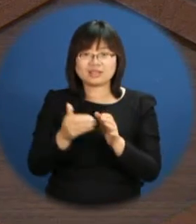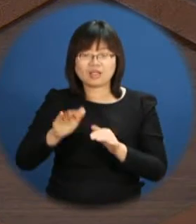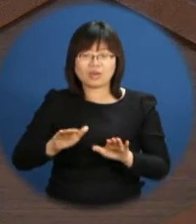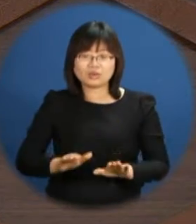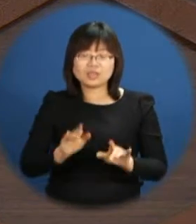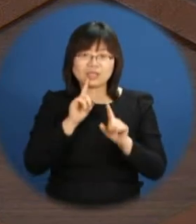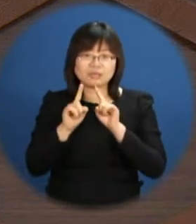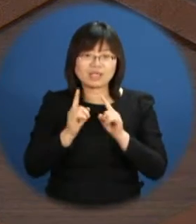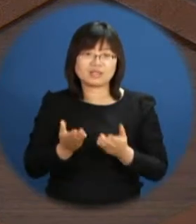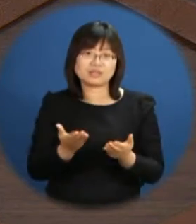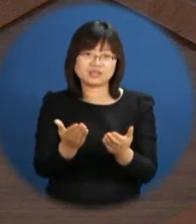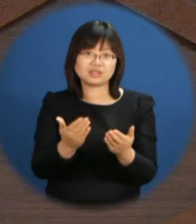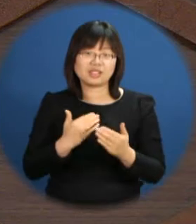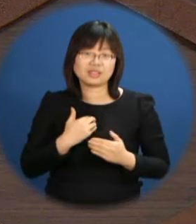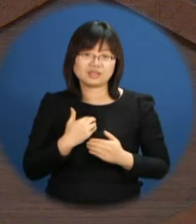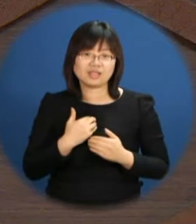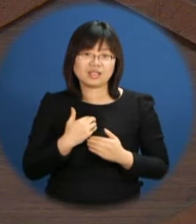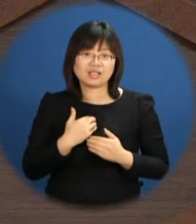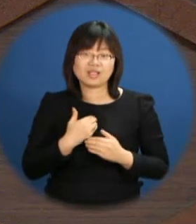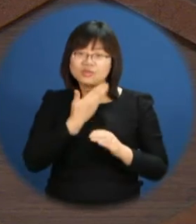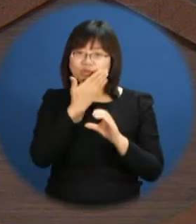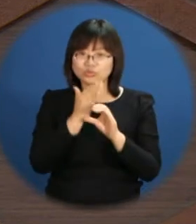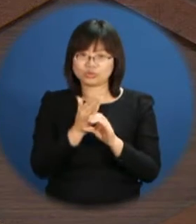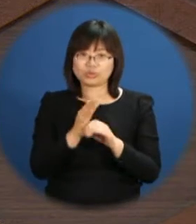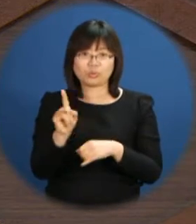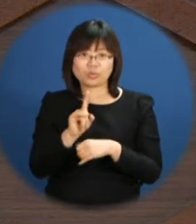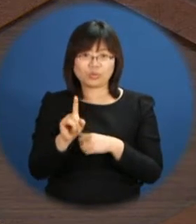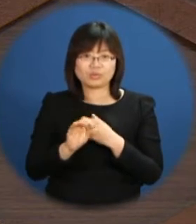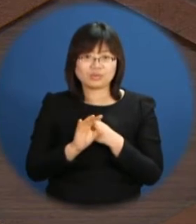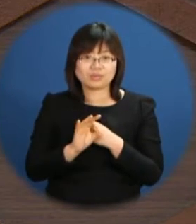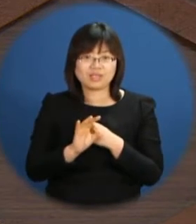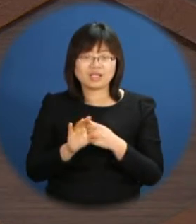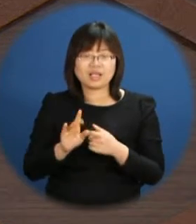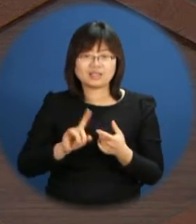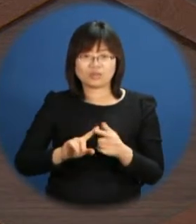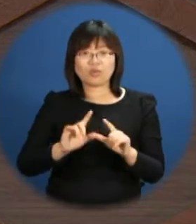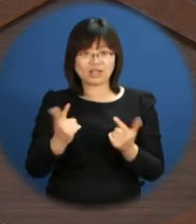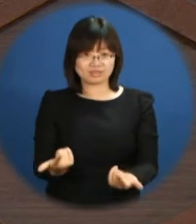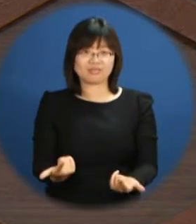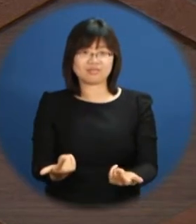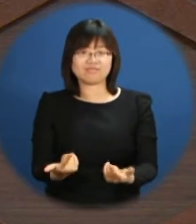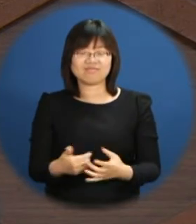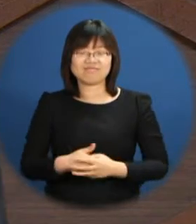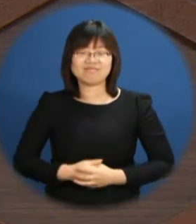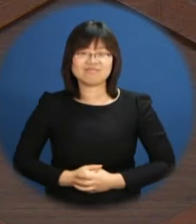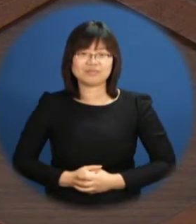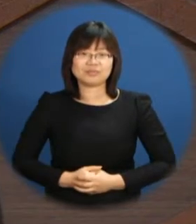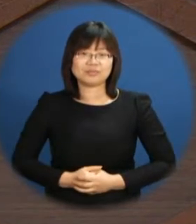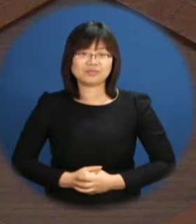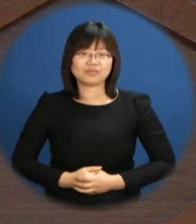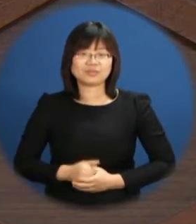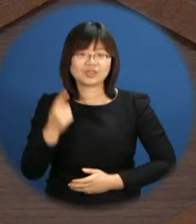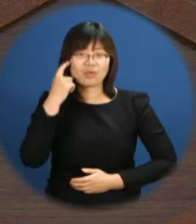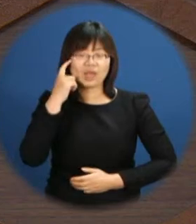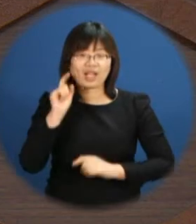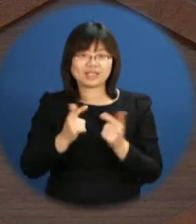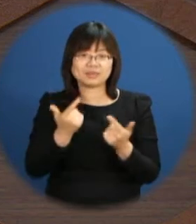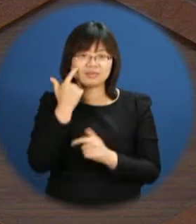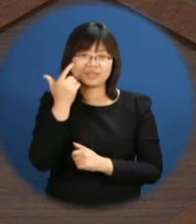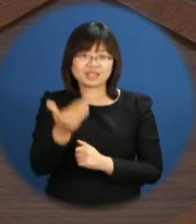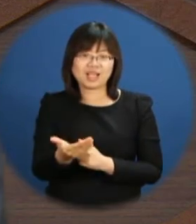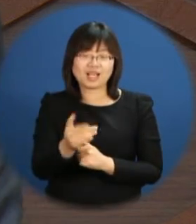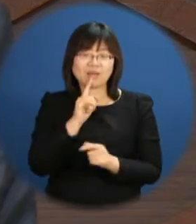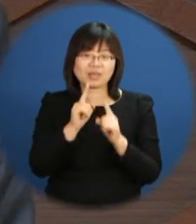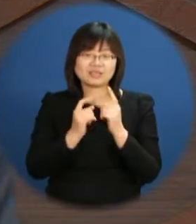오늘 말씀드리는 제 평점은 이게 아니라는 겁니다 네이버에 아닐까 이제 그